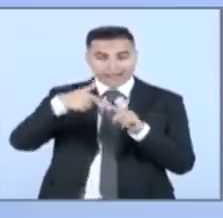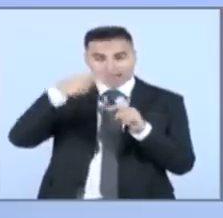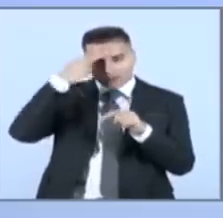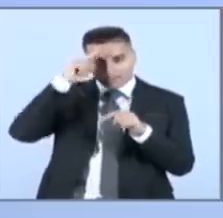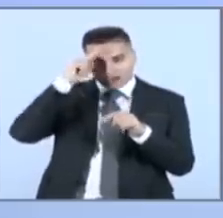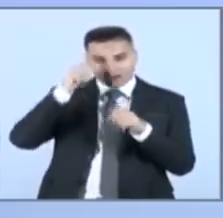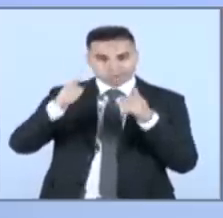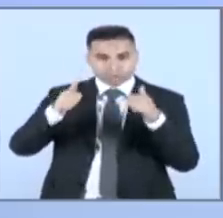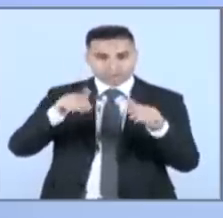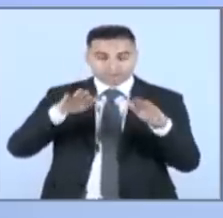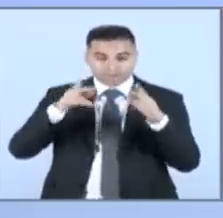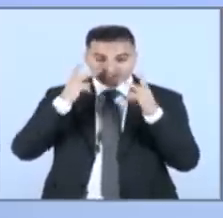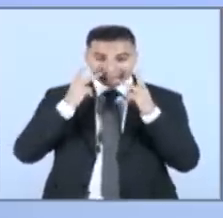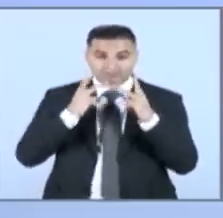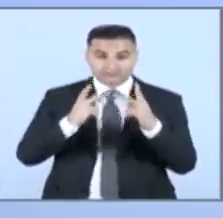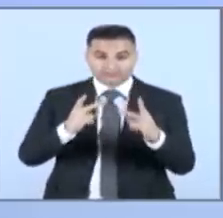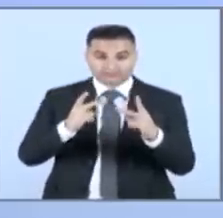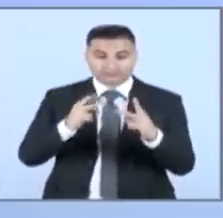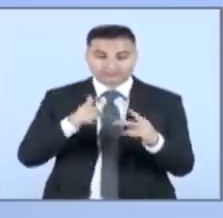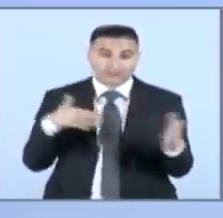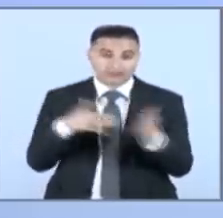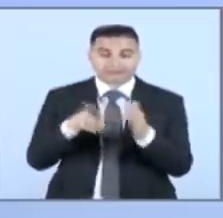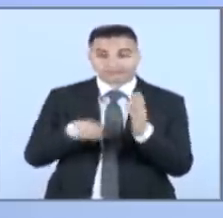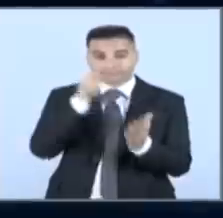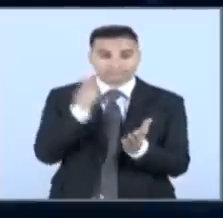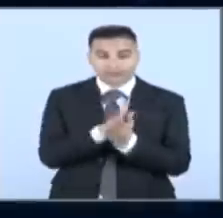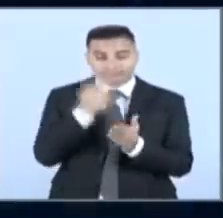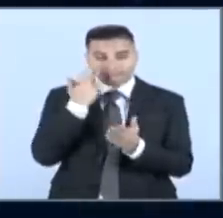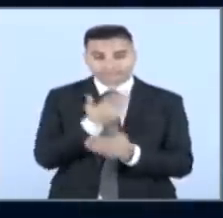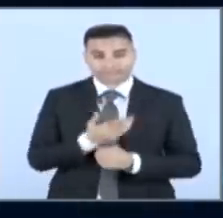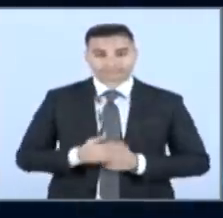صاحب المركز الثاني. فقرة عجلة الحظ.